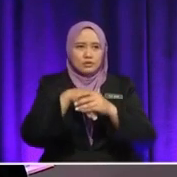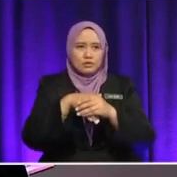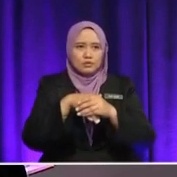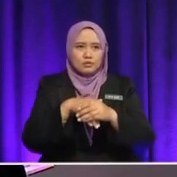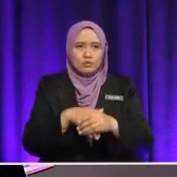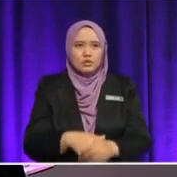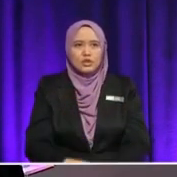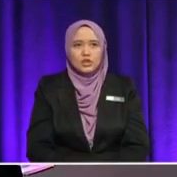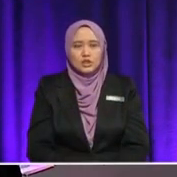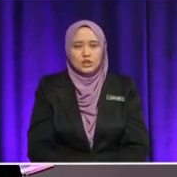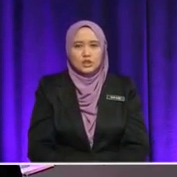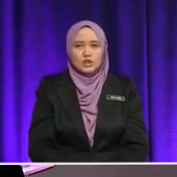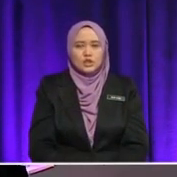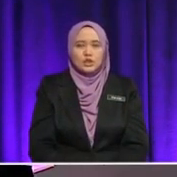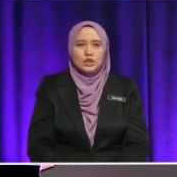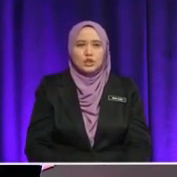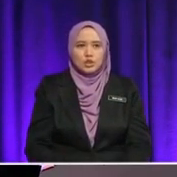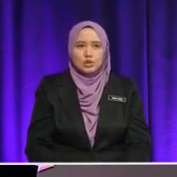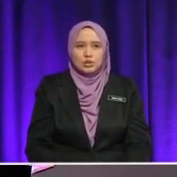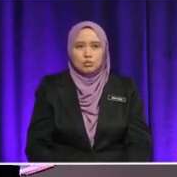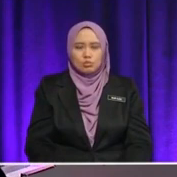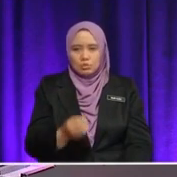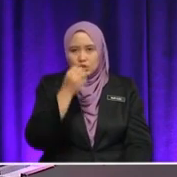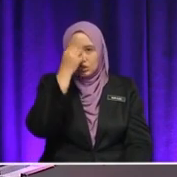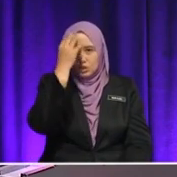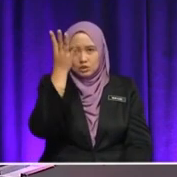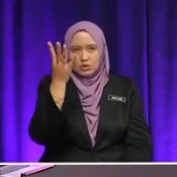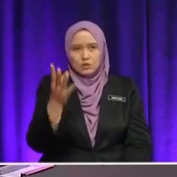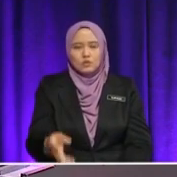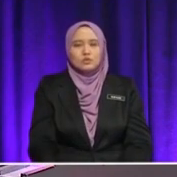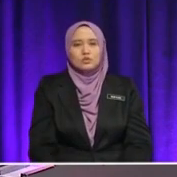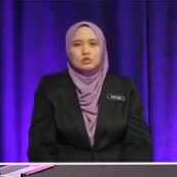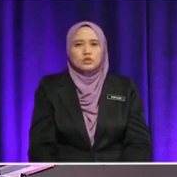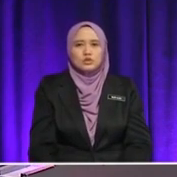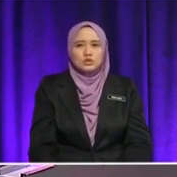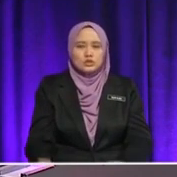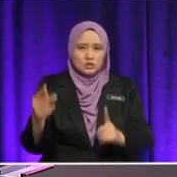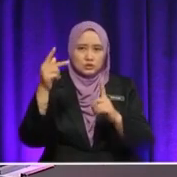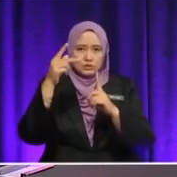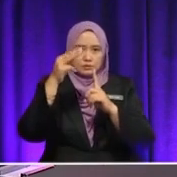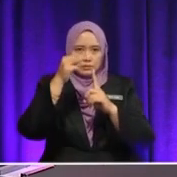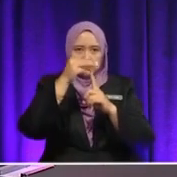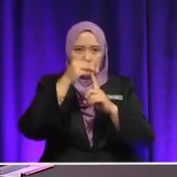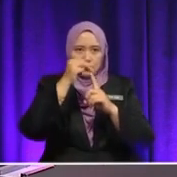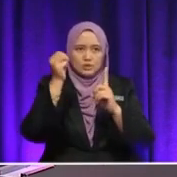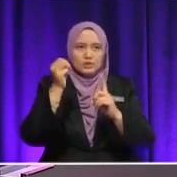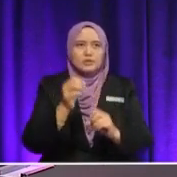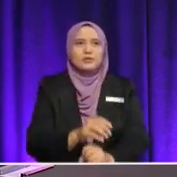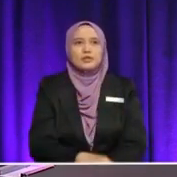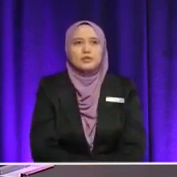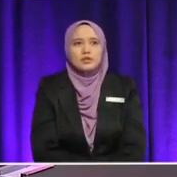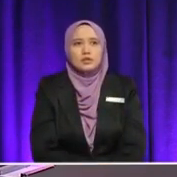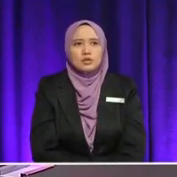mengumumkannya keputusannya memenangkan Jadi siapa yang menjadi penguasa sepihak rayon baginya Raya awal di Sabah